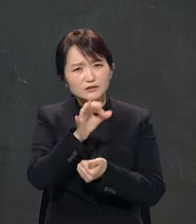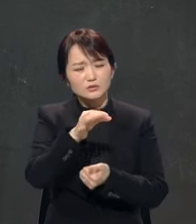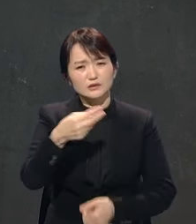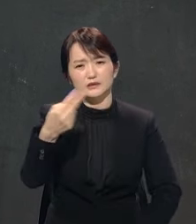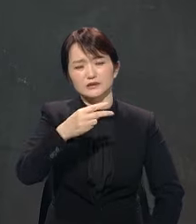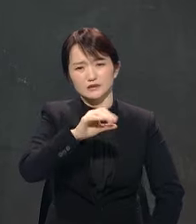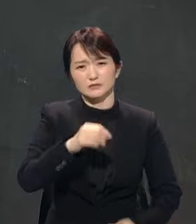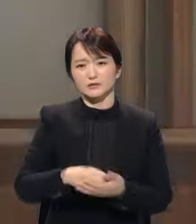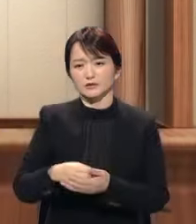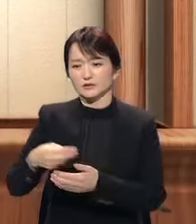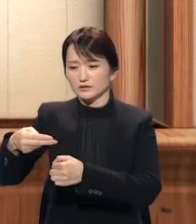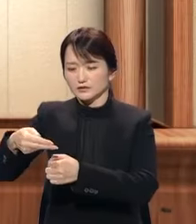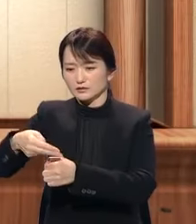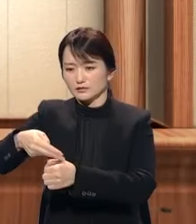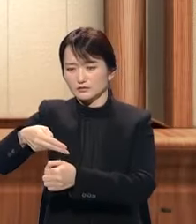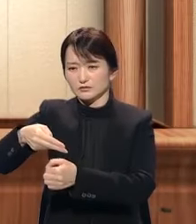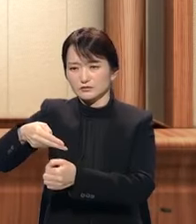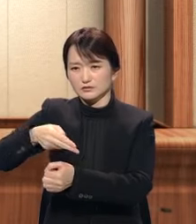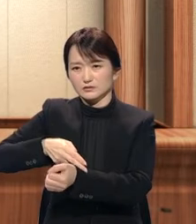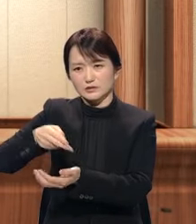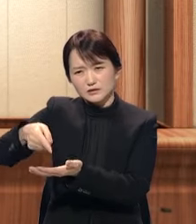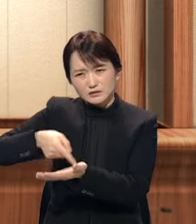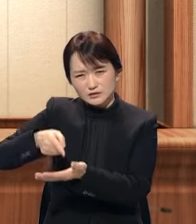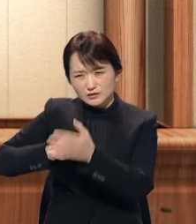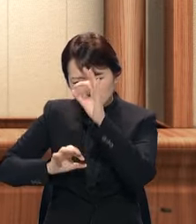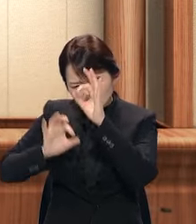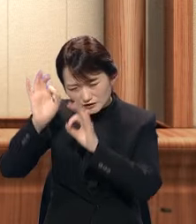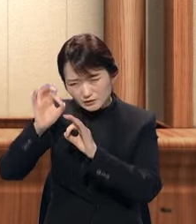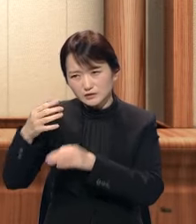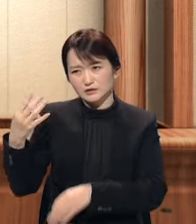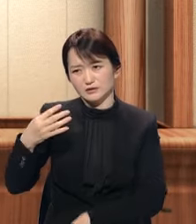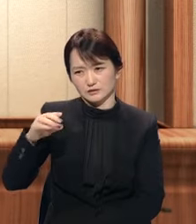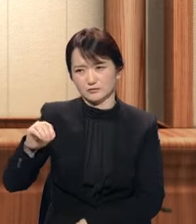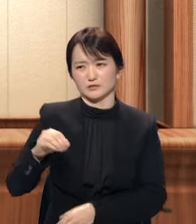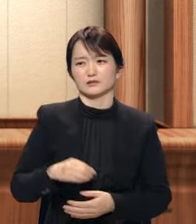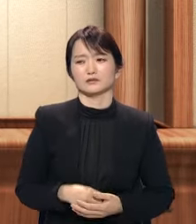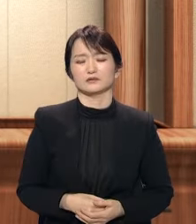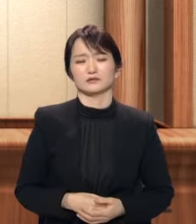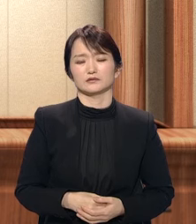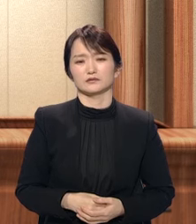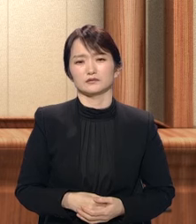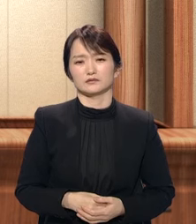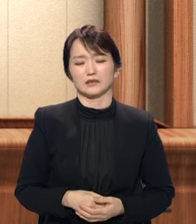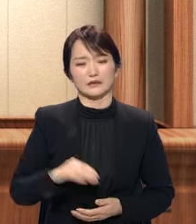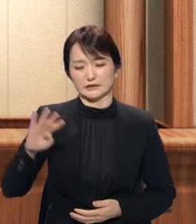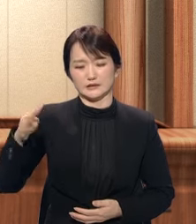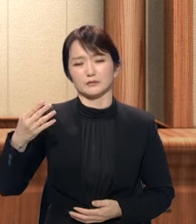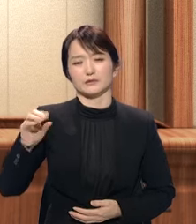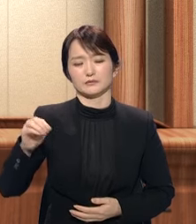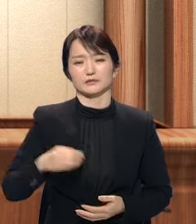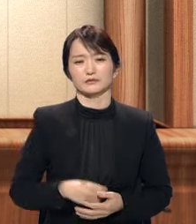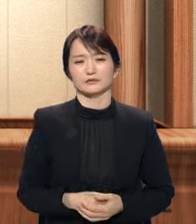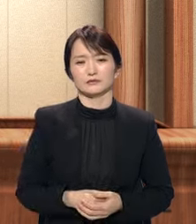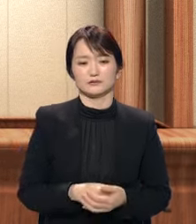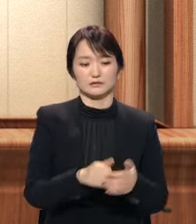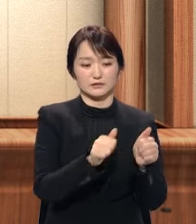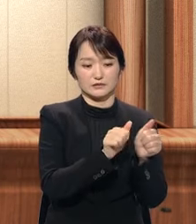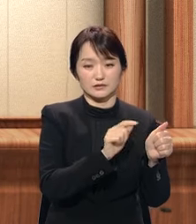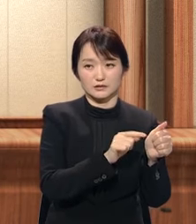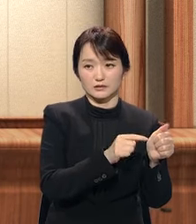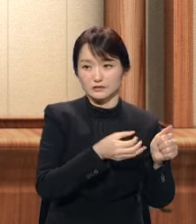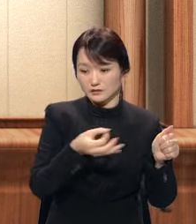어떤 과실, 그리고 손상 정도, 치료 경과 같은 걸 고려해서 위자료가 결정이 됐고요. 여기에 더해서 이 남성이 지출한